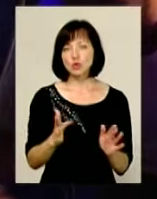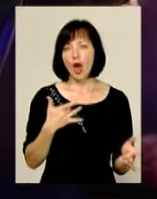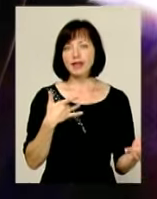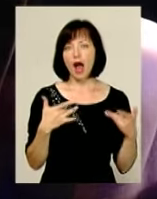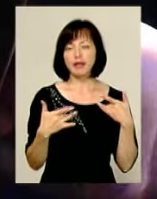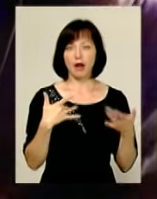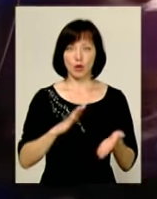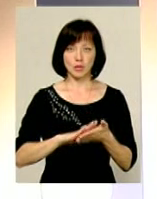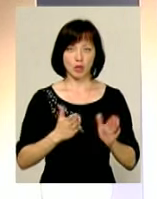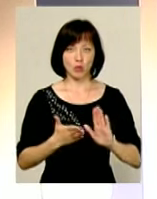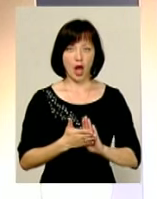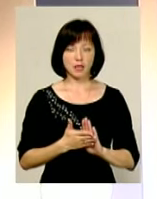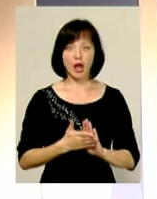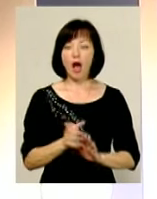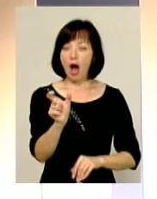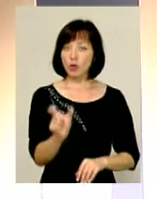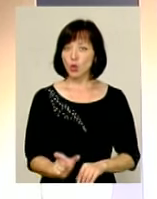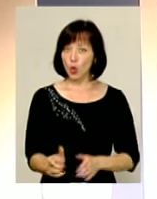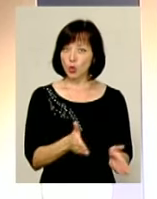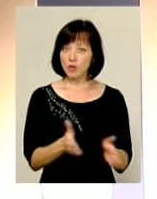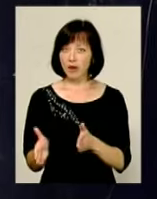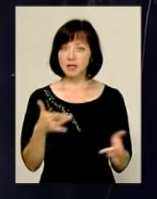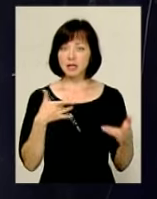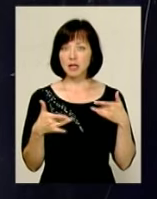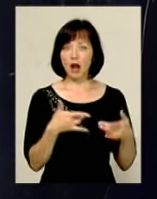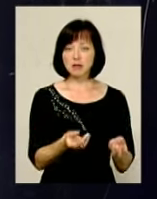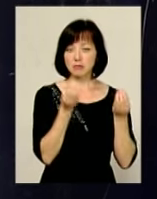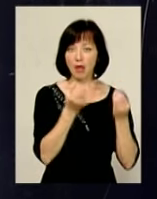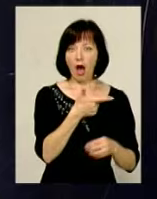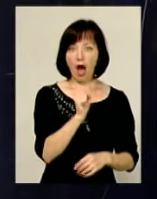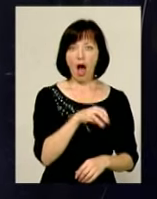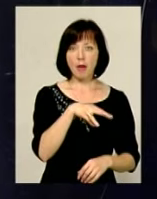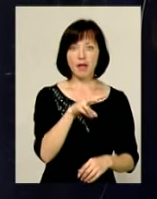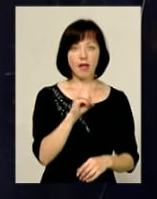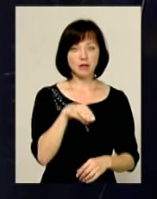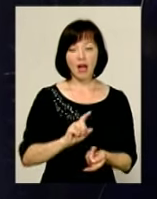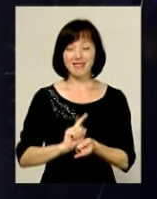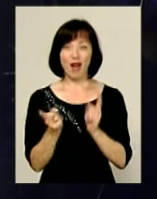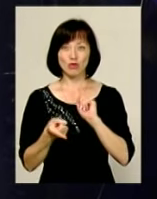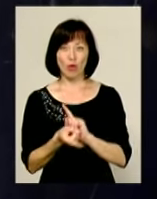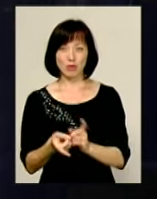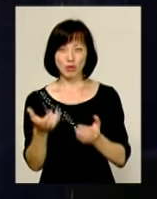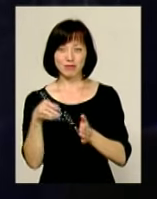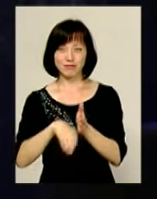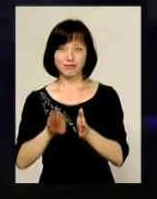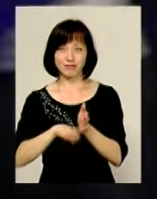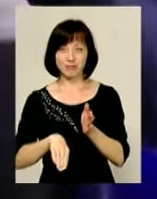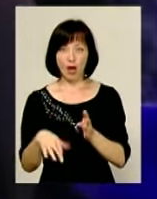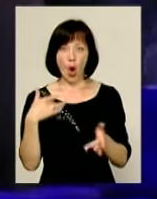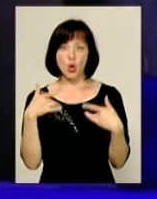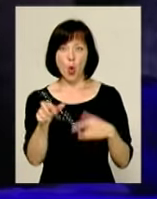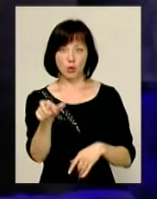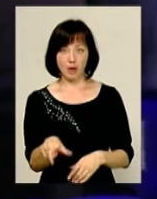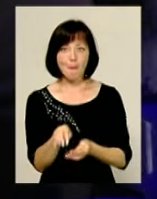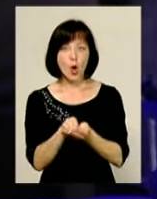театральної ситуації. Актор готувався зіграти Гамлета в трагедії Шекспіра. Натомість отримав епізодичну